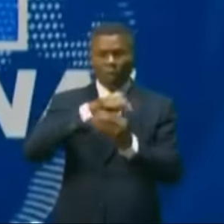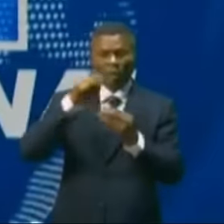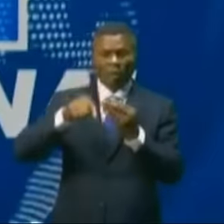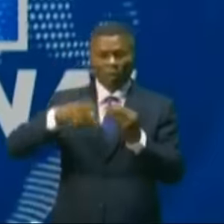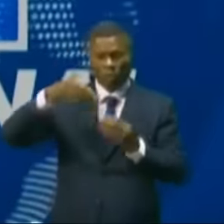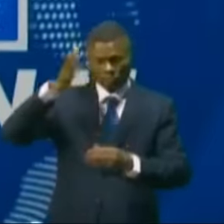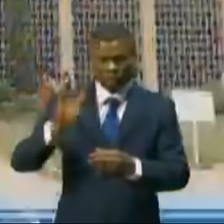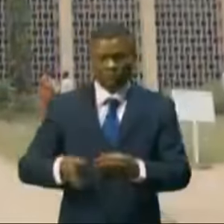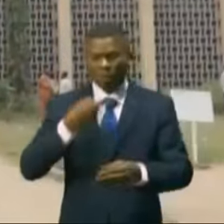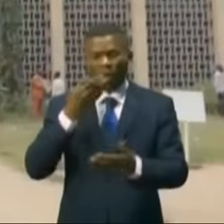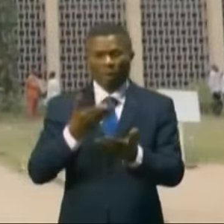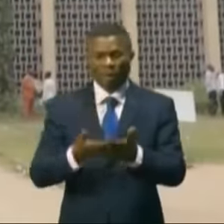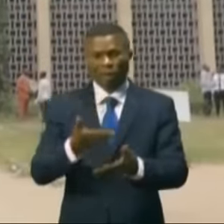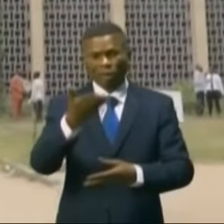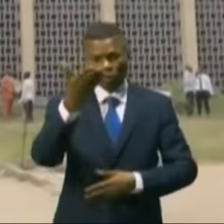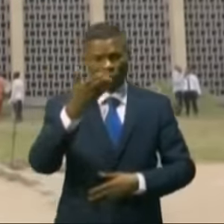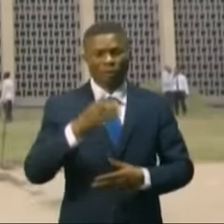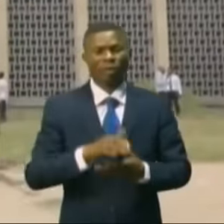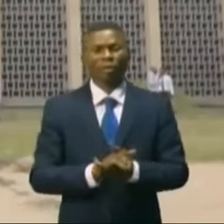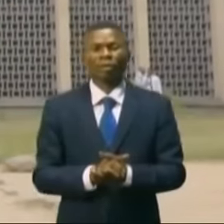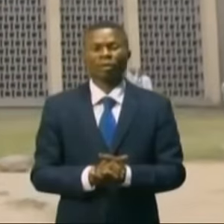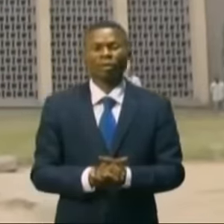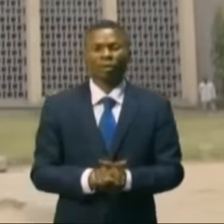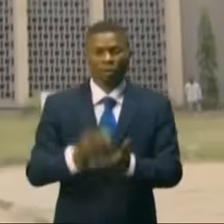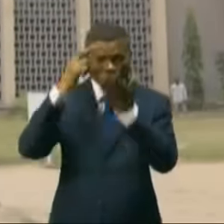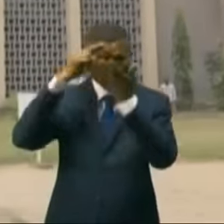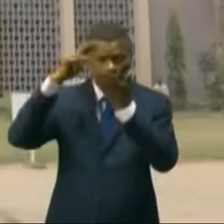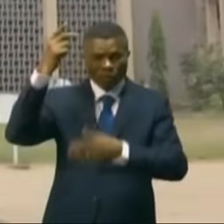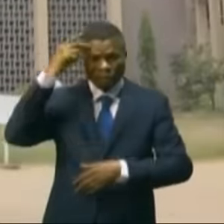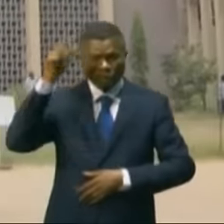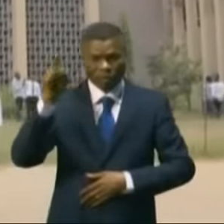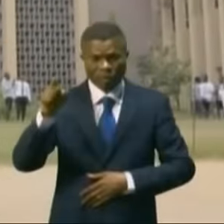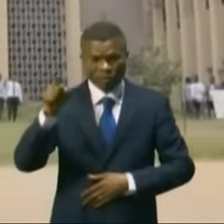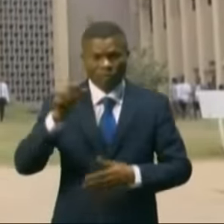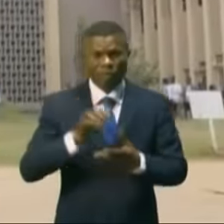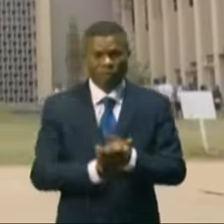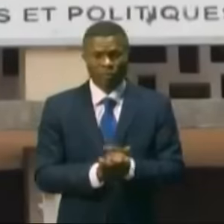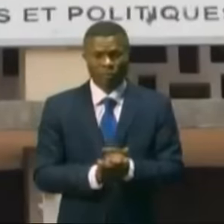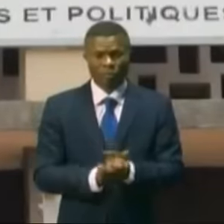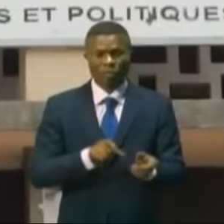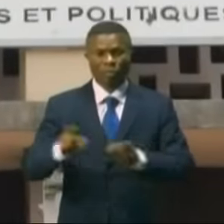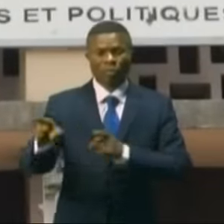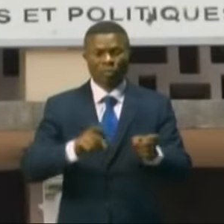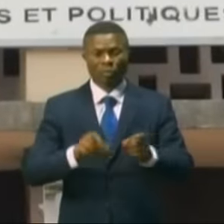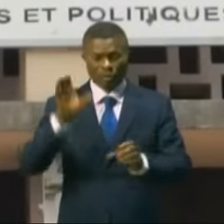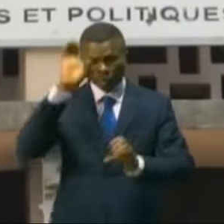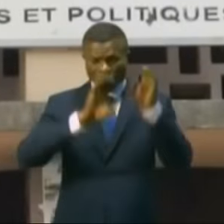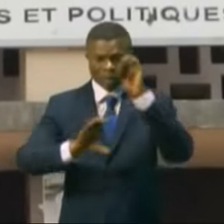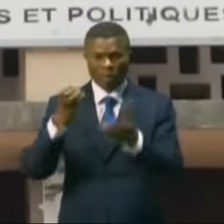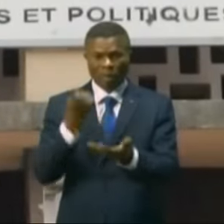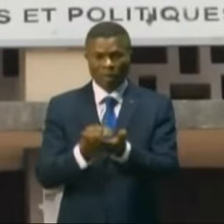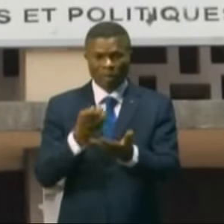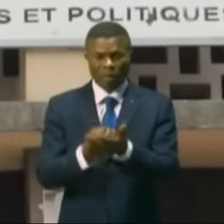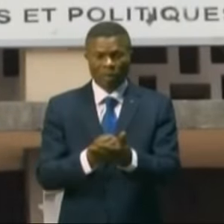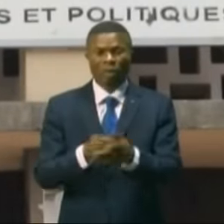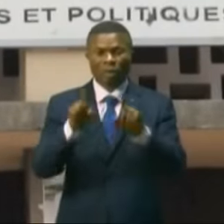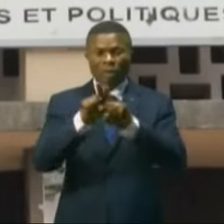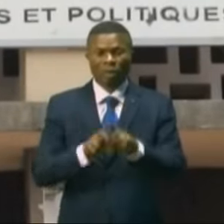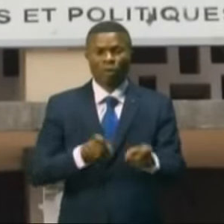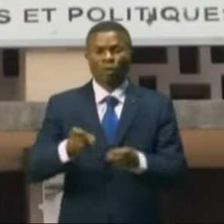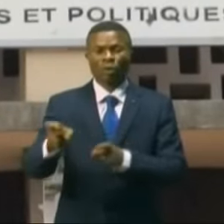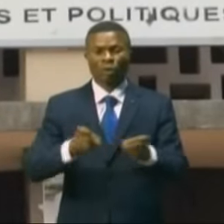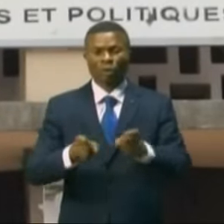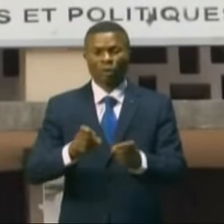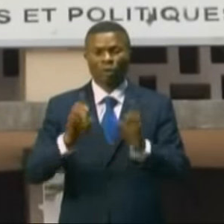Tshibwaboni. Organisé à l'université de Kinshasa, à la faculté de sciences économiques et de gestion, par